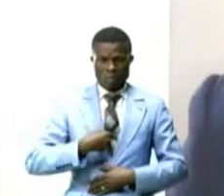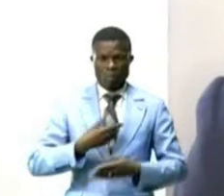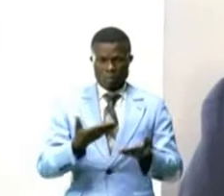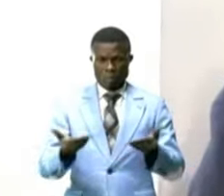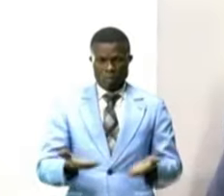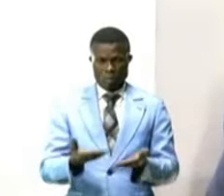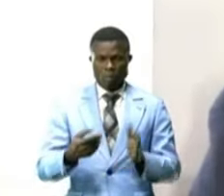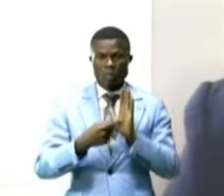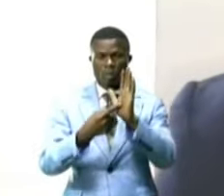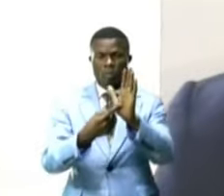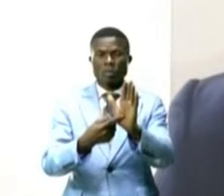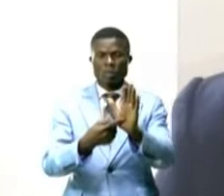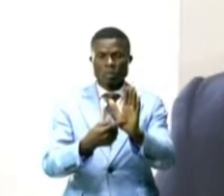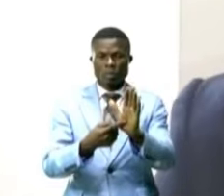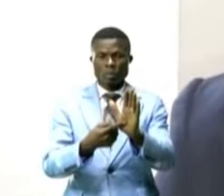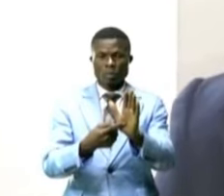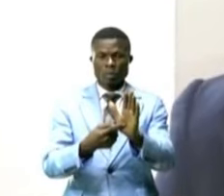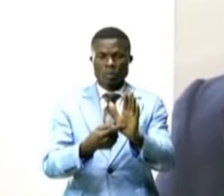nous présentons